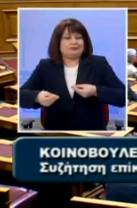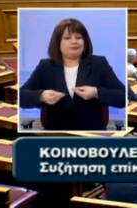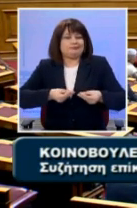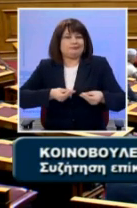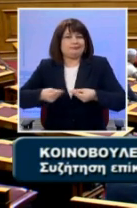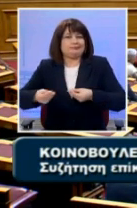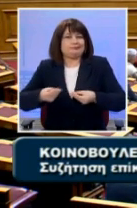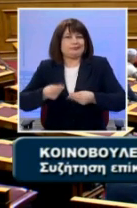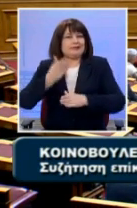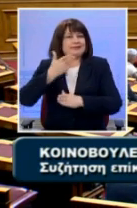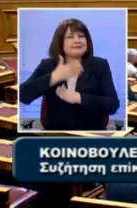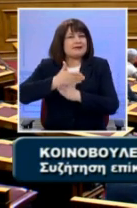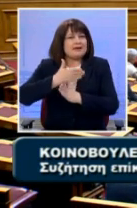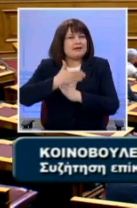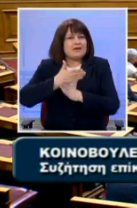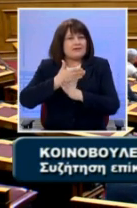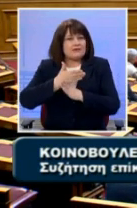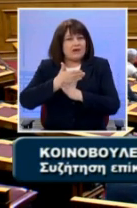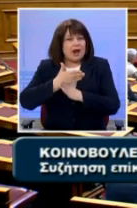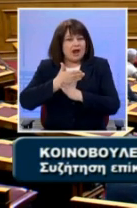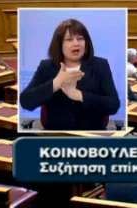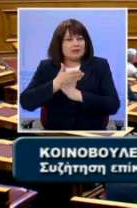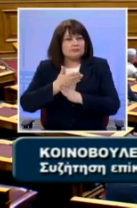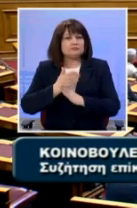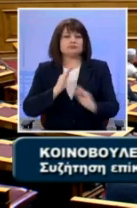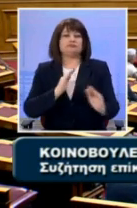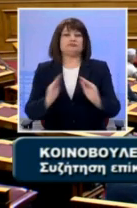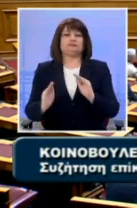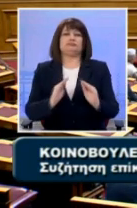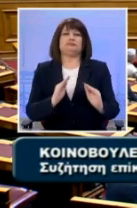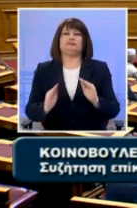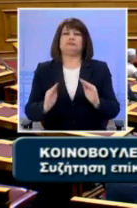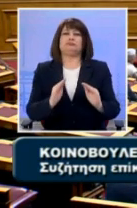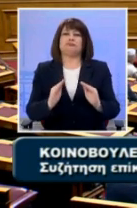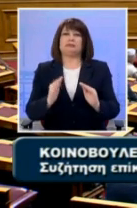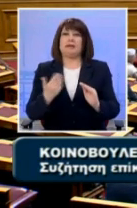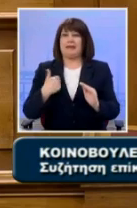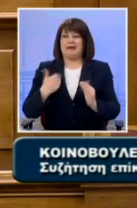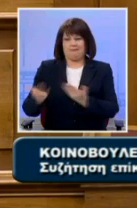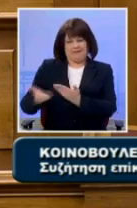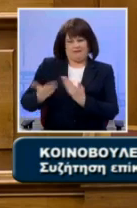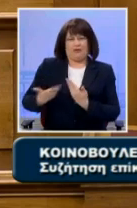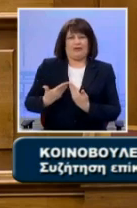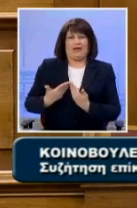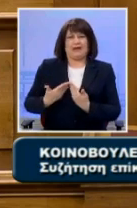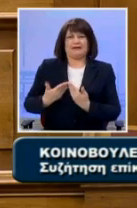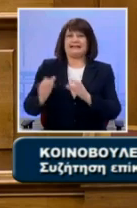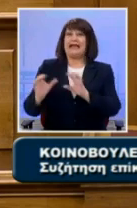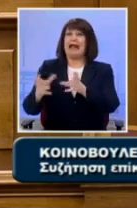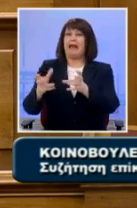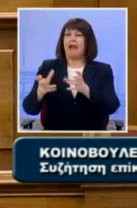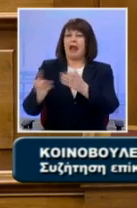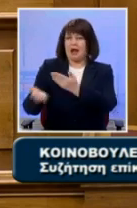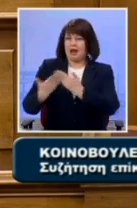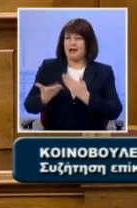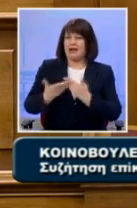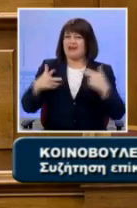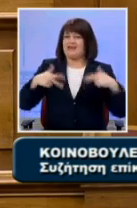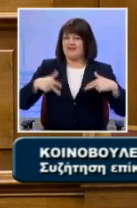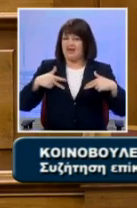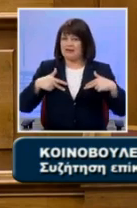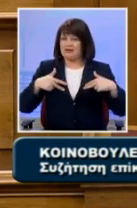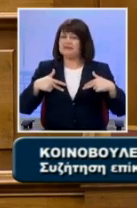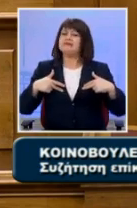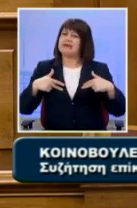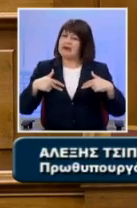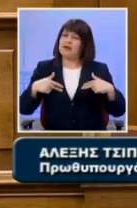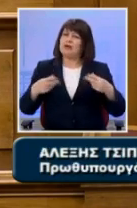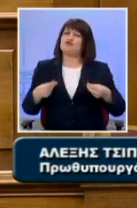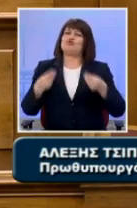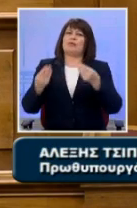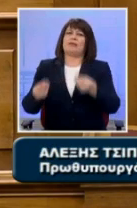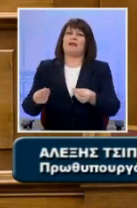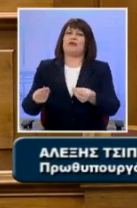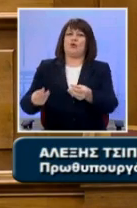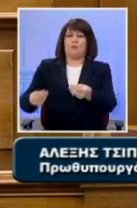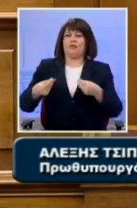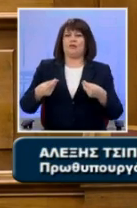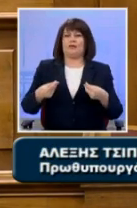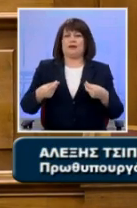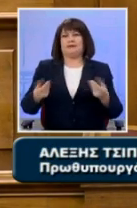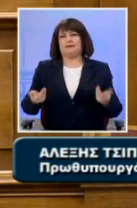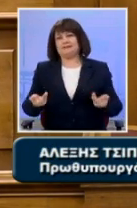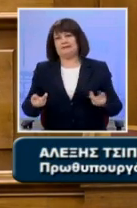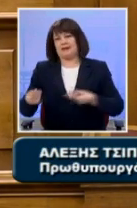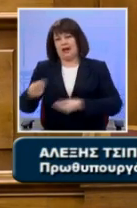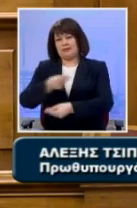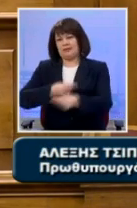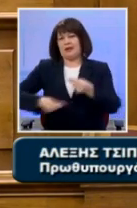προκειμένου να διασφαλίσει επικοινωνιακή στήριξη προς τη μία κυβέρνηση με